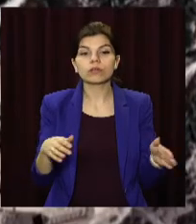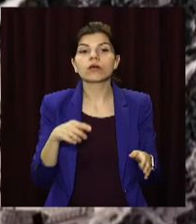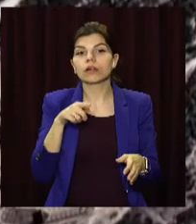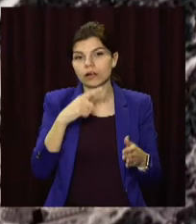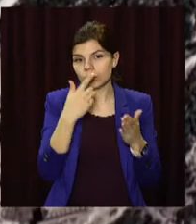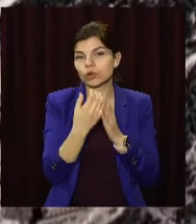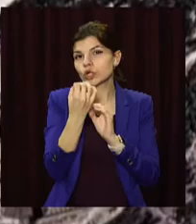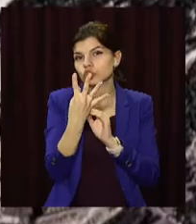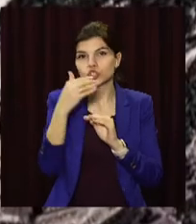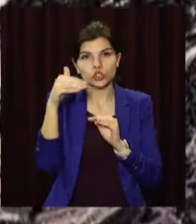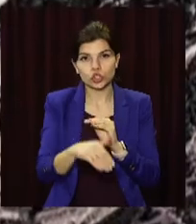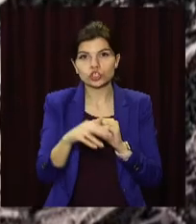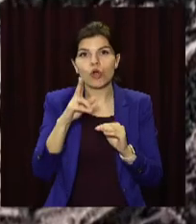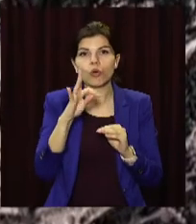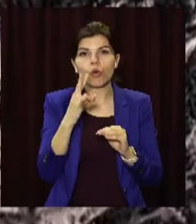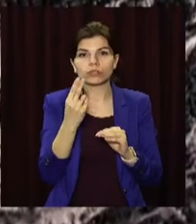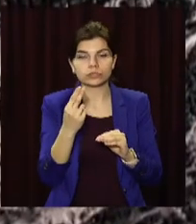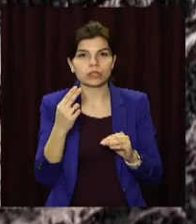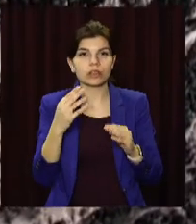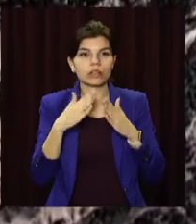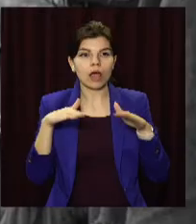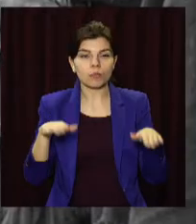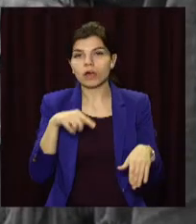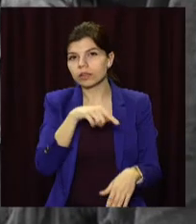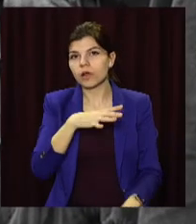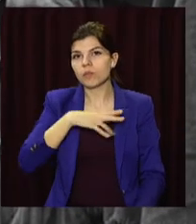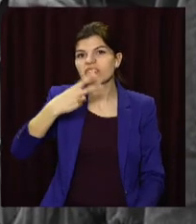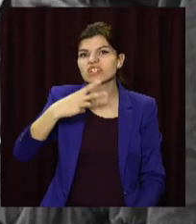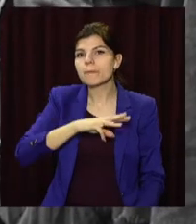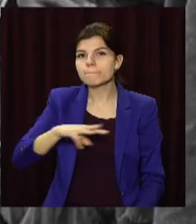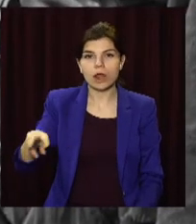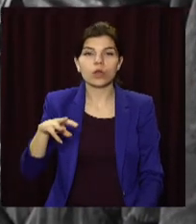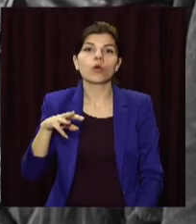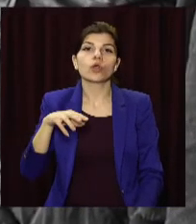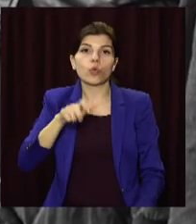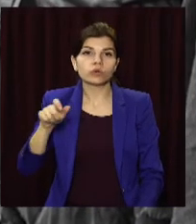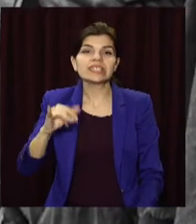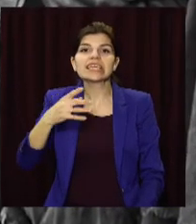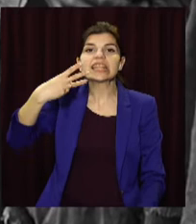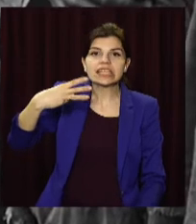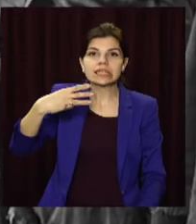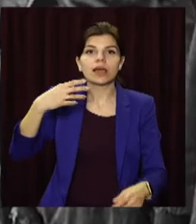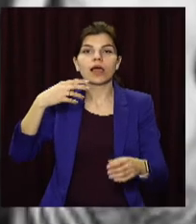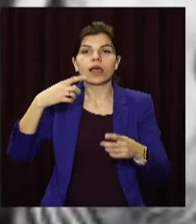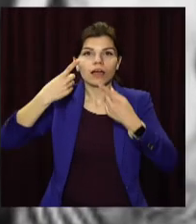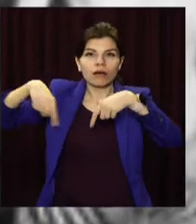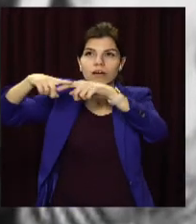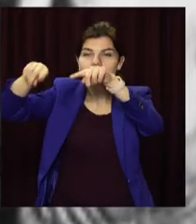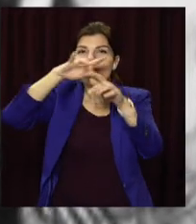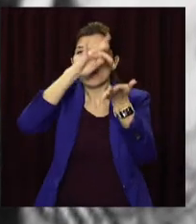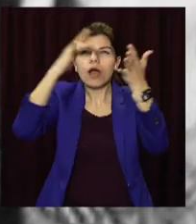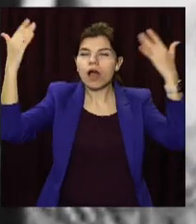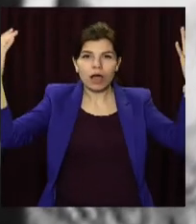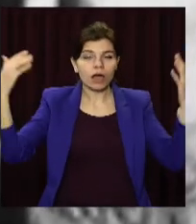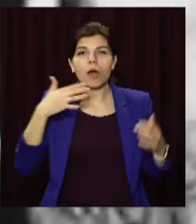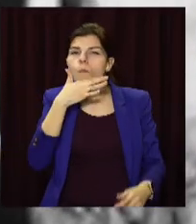фашисти збудували понад 14 тисяч концтаборів. У них перебувало понад 20 мільйонів людей із 30 країн світу. 12